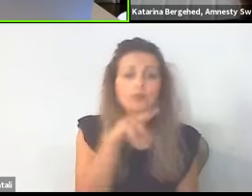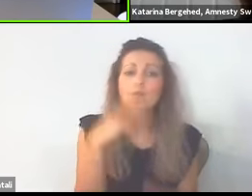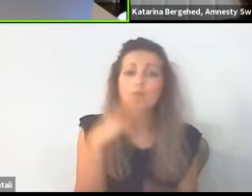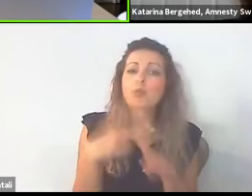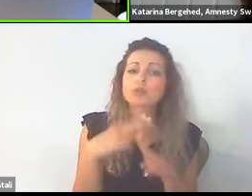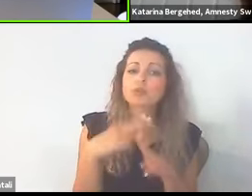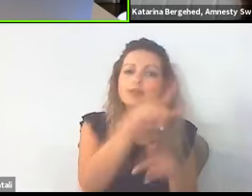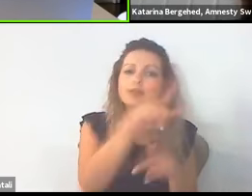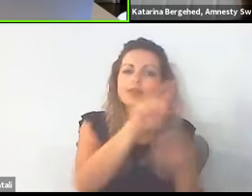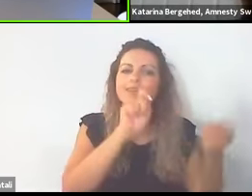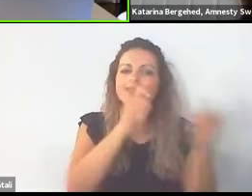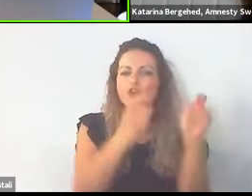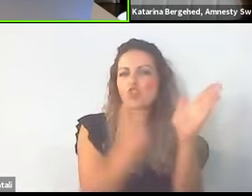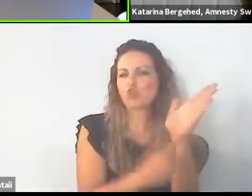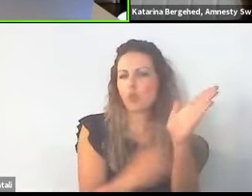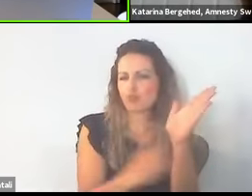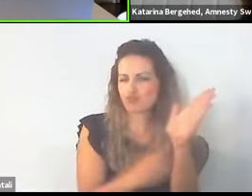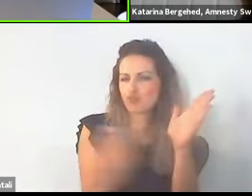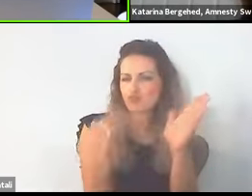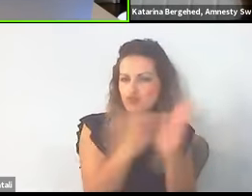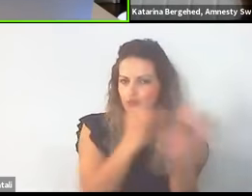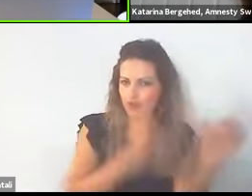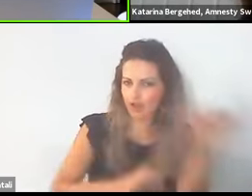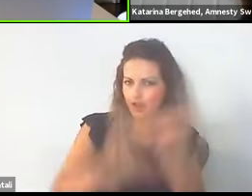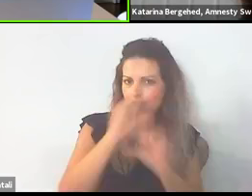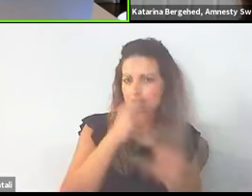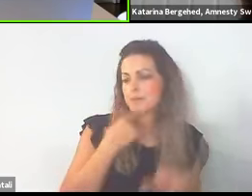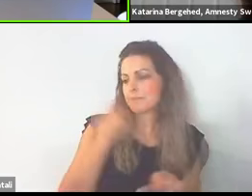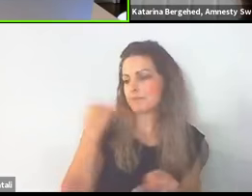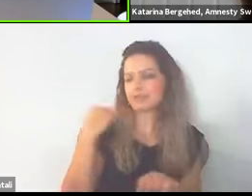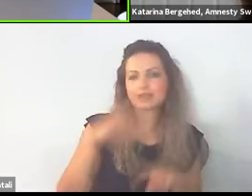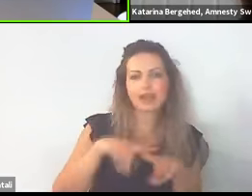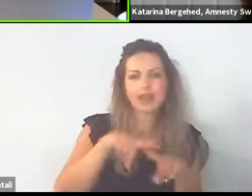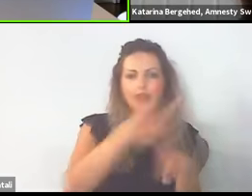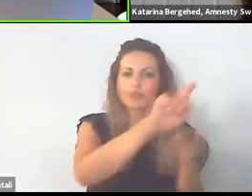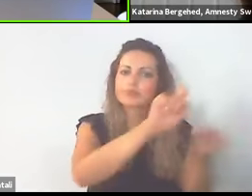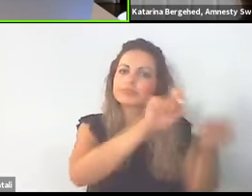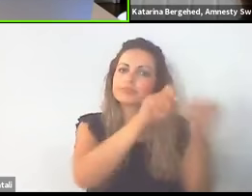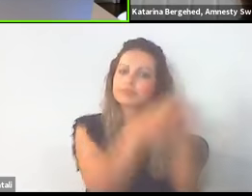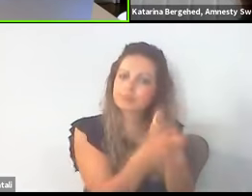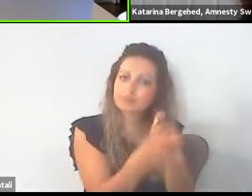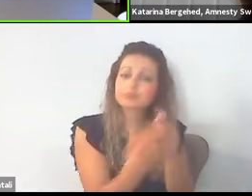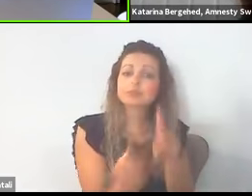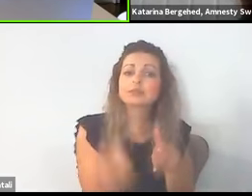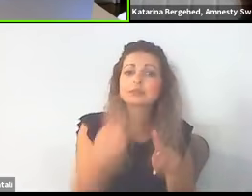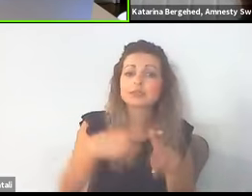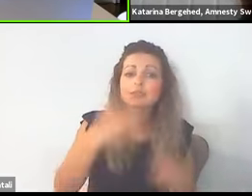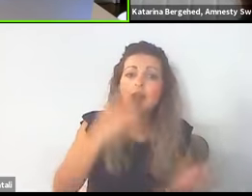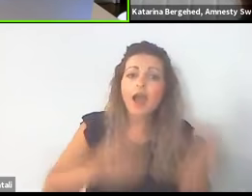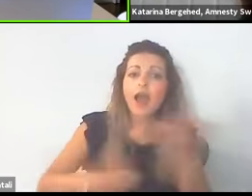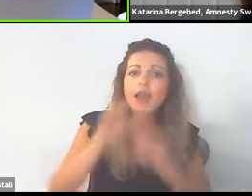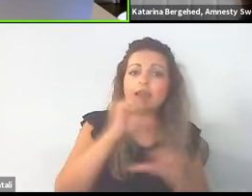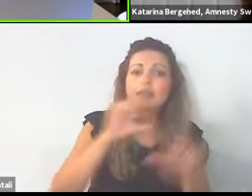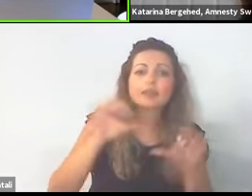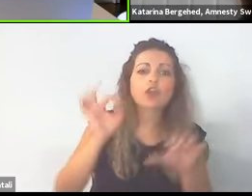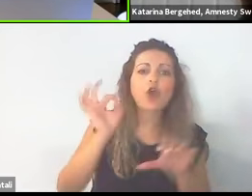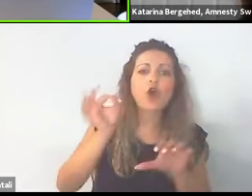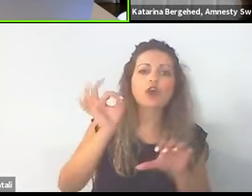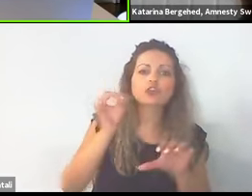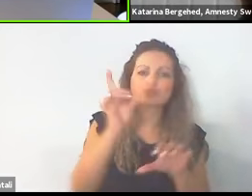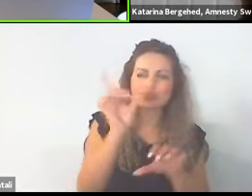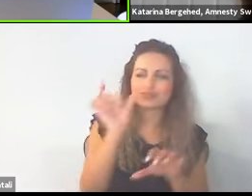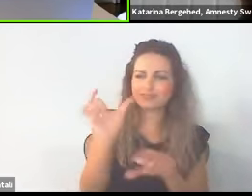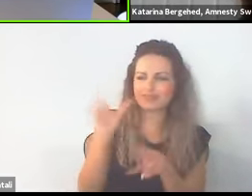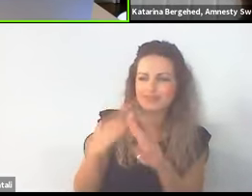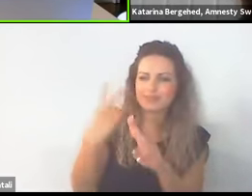μεταρρύθμιση που έγινε πέρυσι στην Ελλάδα και την αλλαγή του ορισμού του βιασμού. Είναι